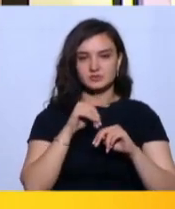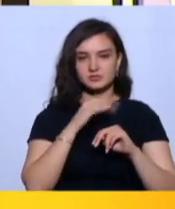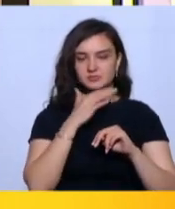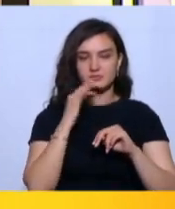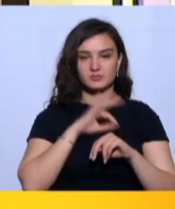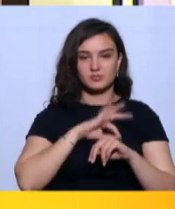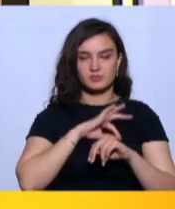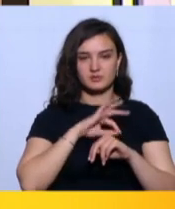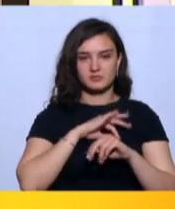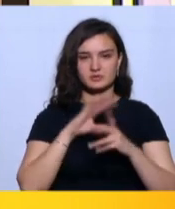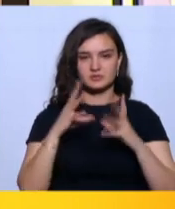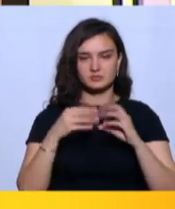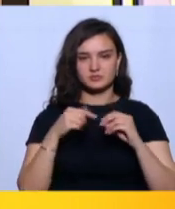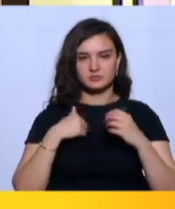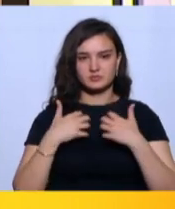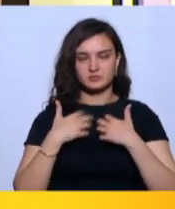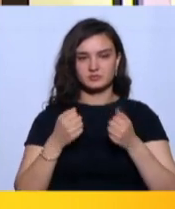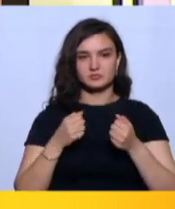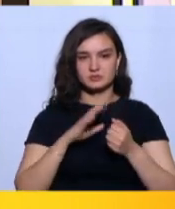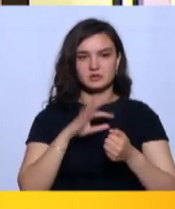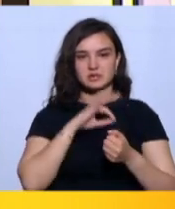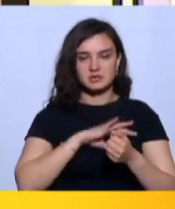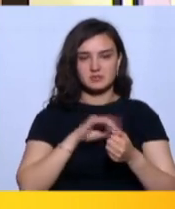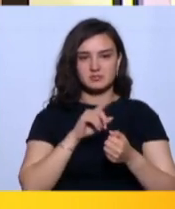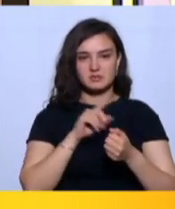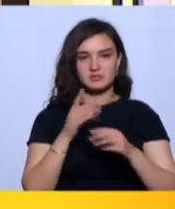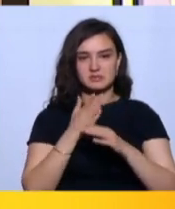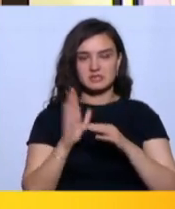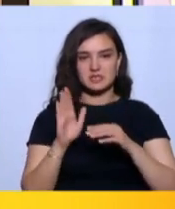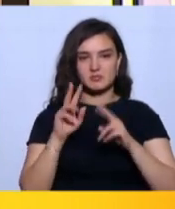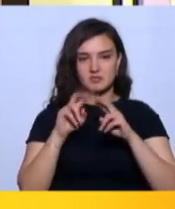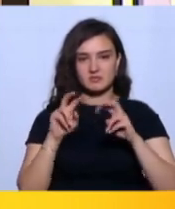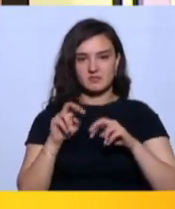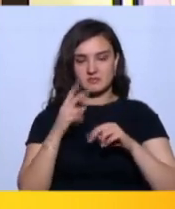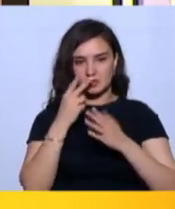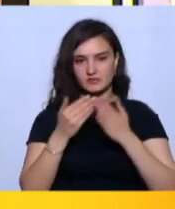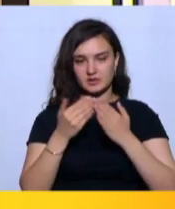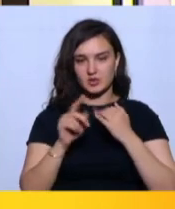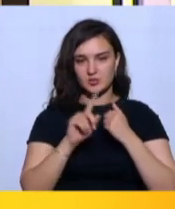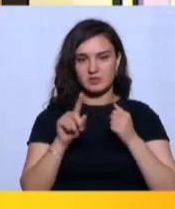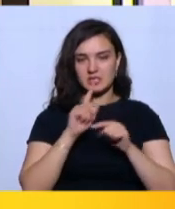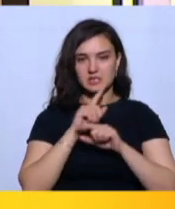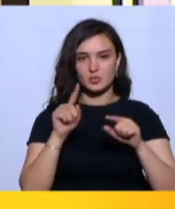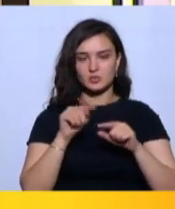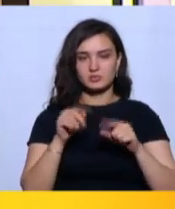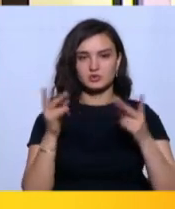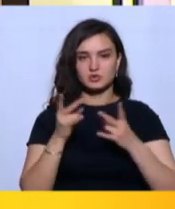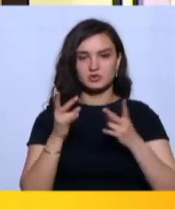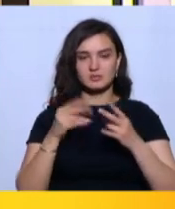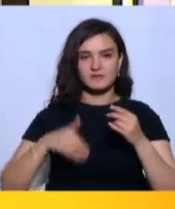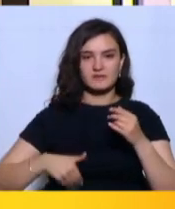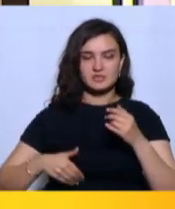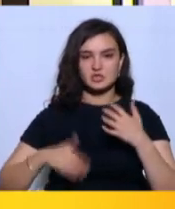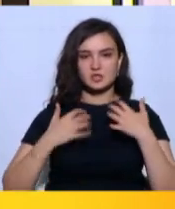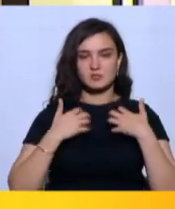არარაციონალური მოხმარება ზოგადად ჩვენს ჯანმრთელობას არ წაადგება, მაგრამ ცალკეულმა კვლევებმა აჩვენა, რომ განსაკუთრებით ჭირდება